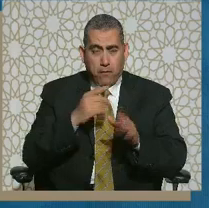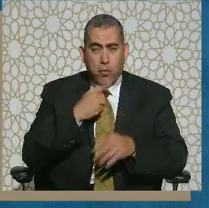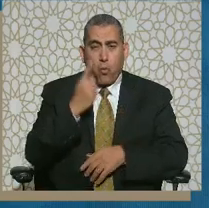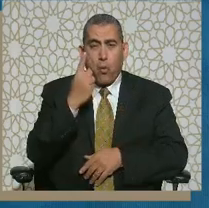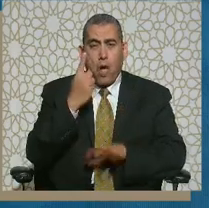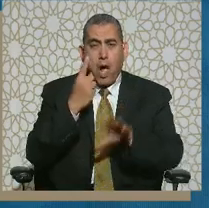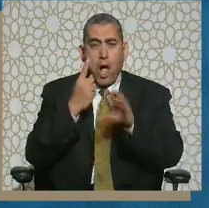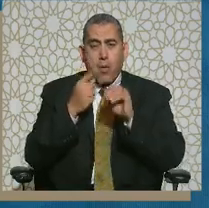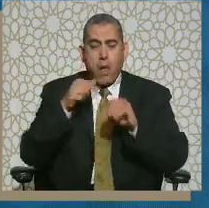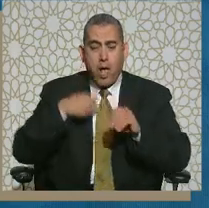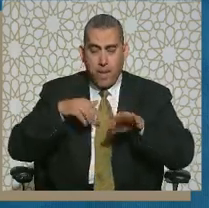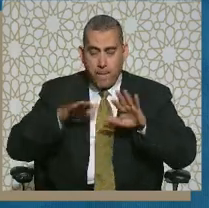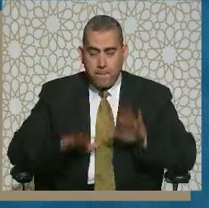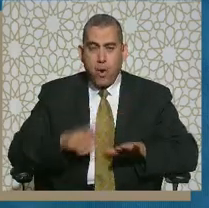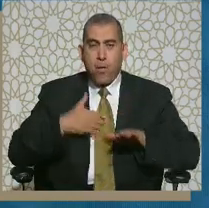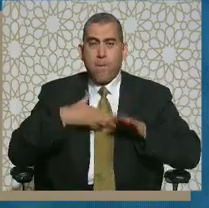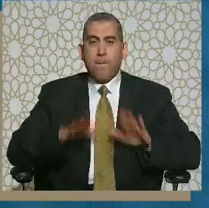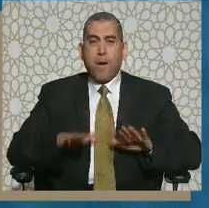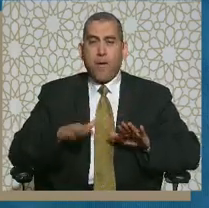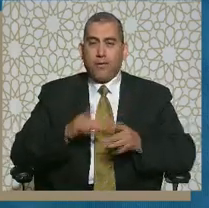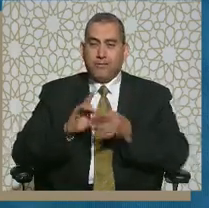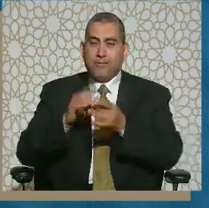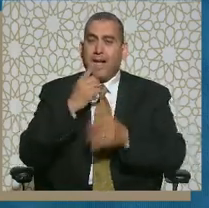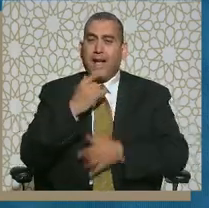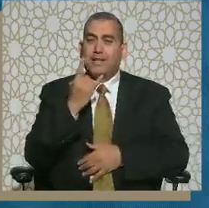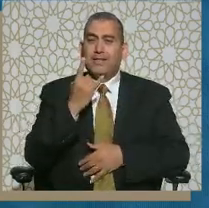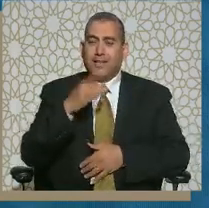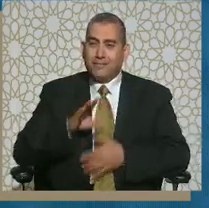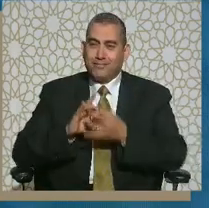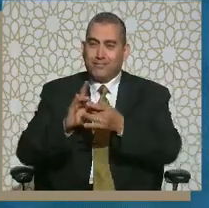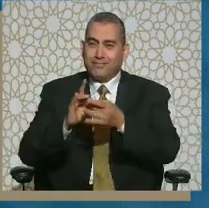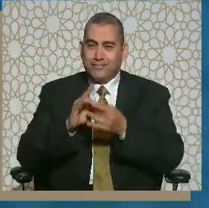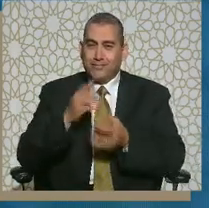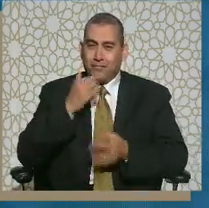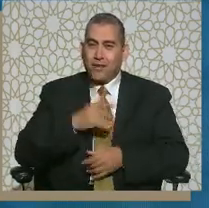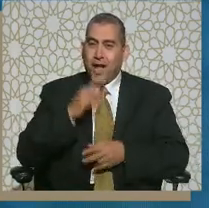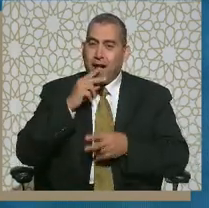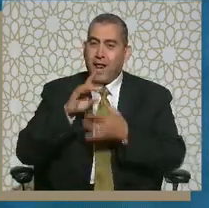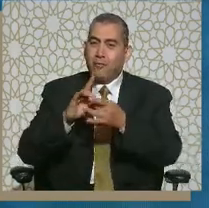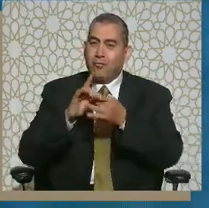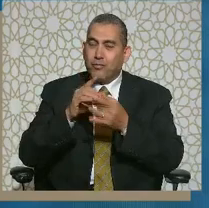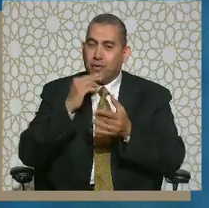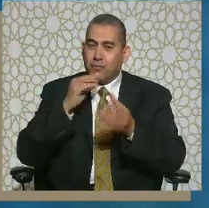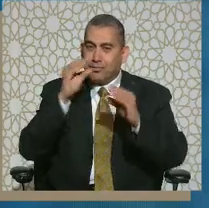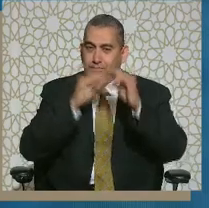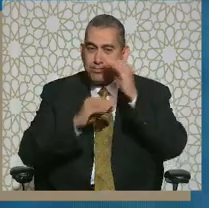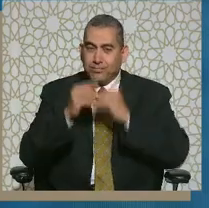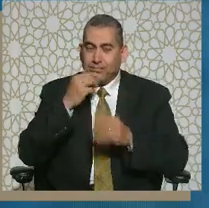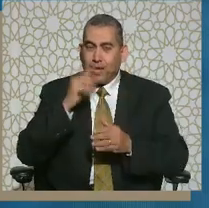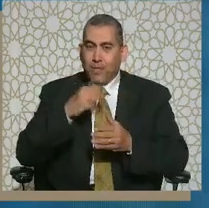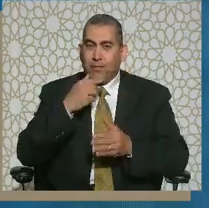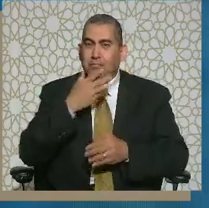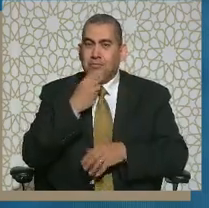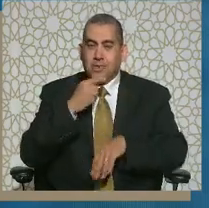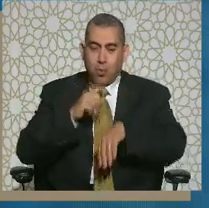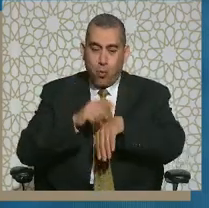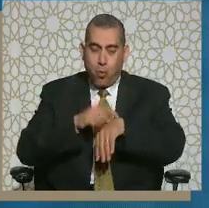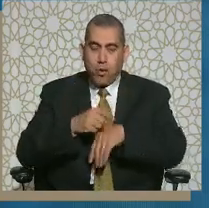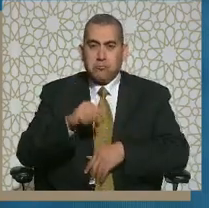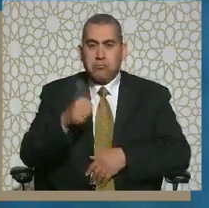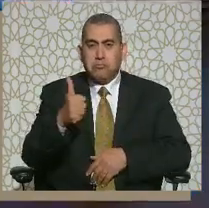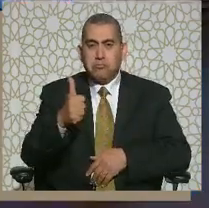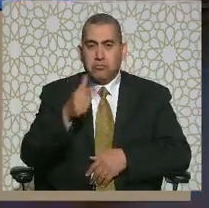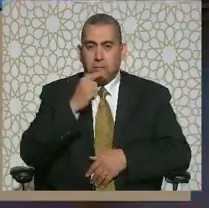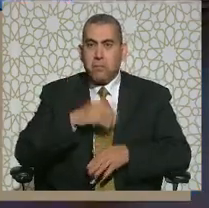بس ان انت تكون حاضر حاضر ولو 10 دقاق اللي هم ساعات بيتكلموا عنه اللي بيسموه الكواليتي تايم اللي هو وقت